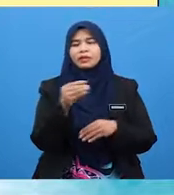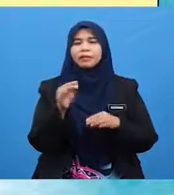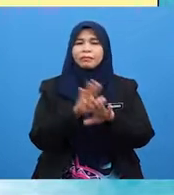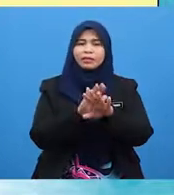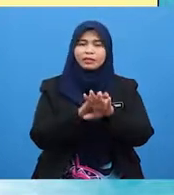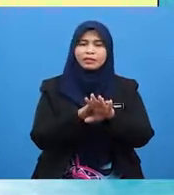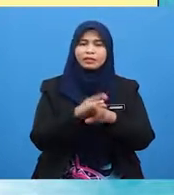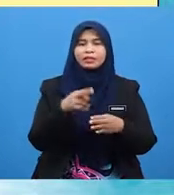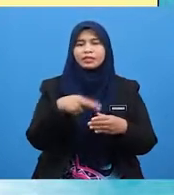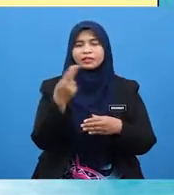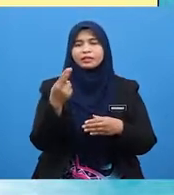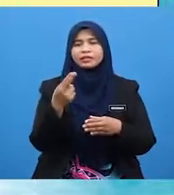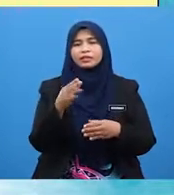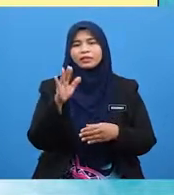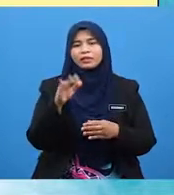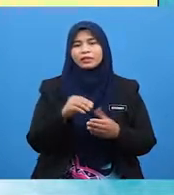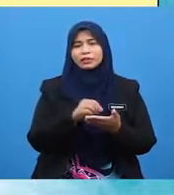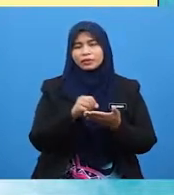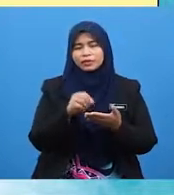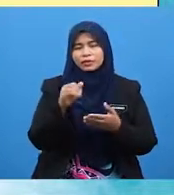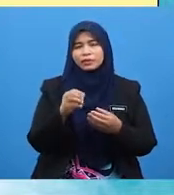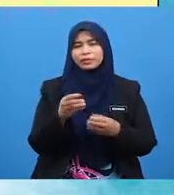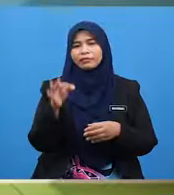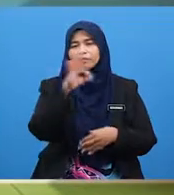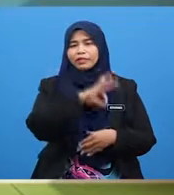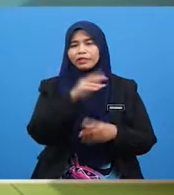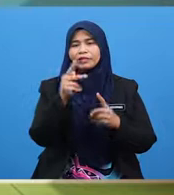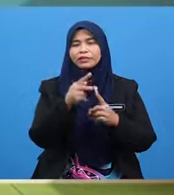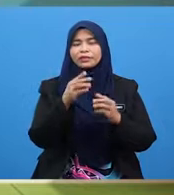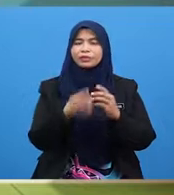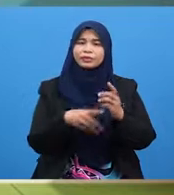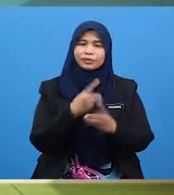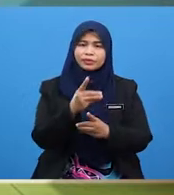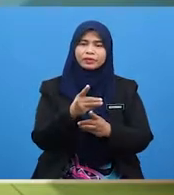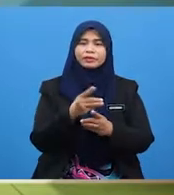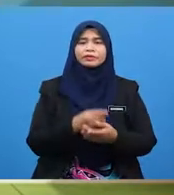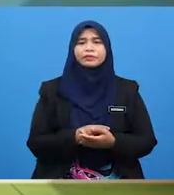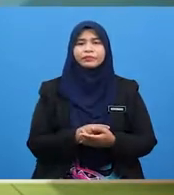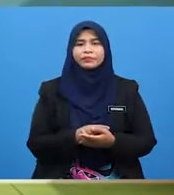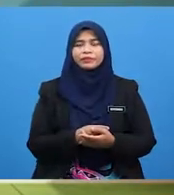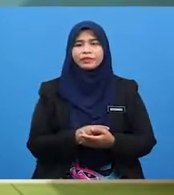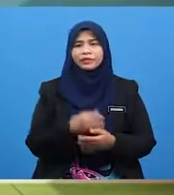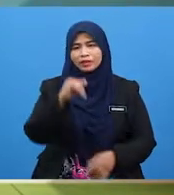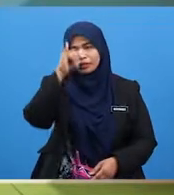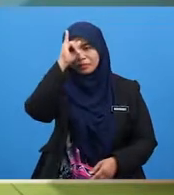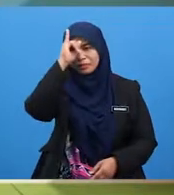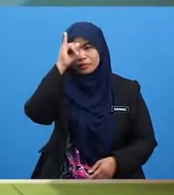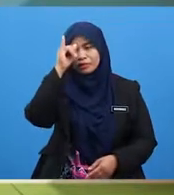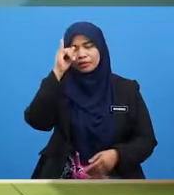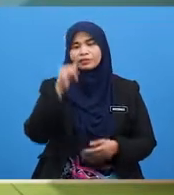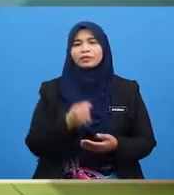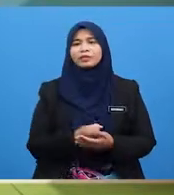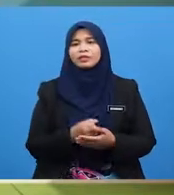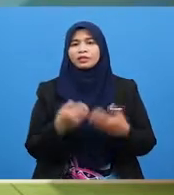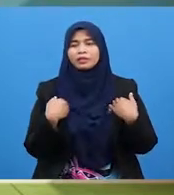penulisan yang memberi manfaat kepada dunia. Tahukah murid-murid, Imam Abu Hanifah